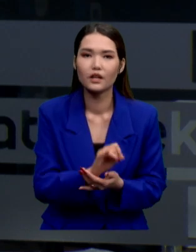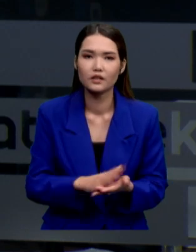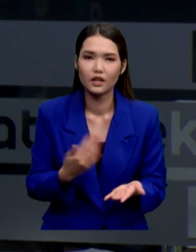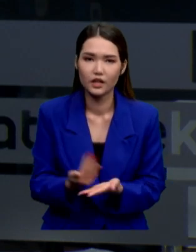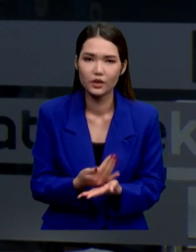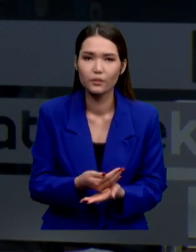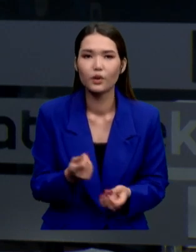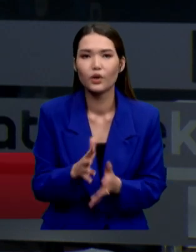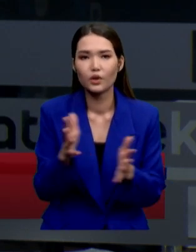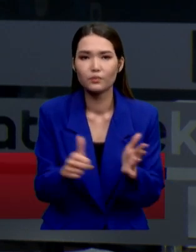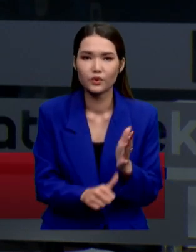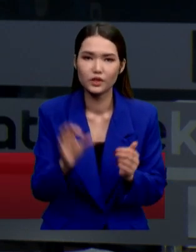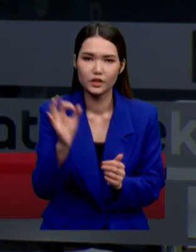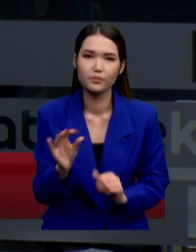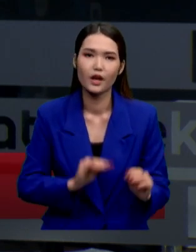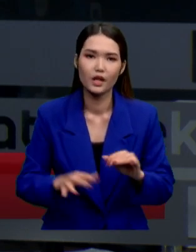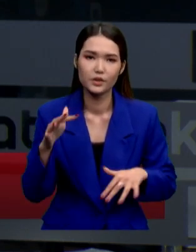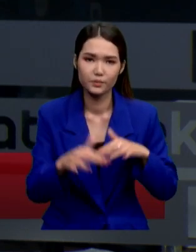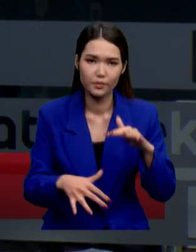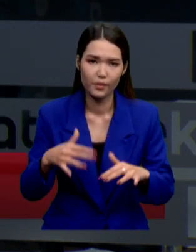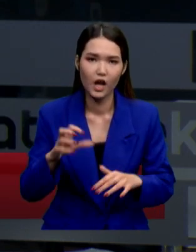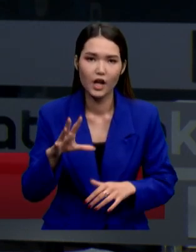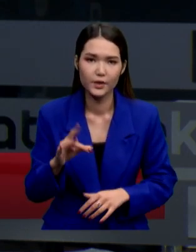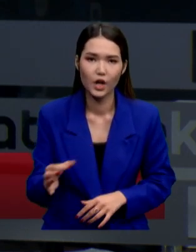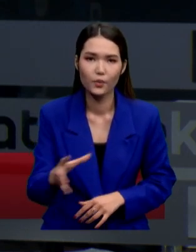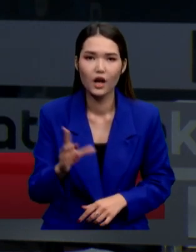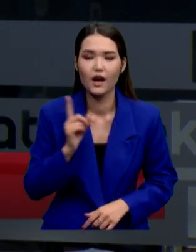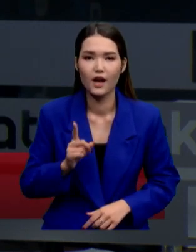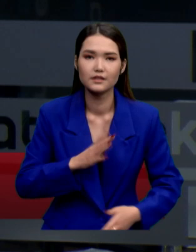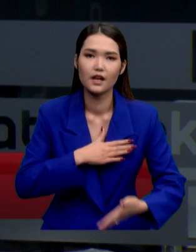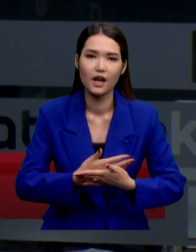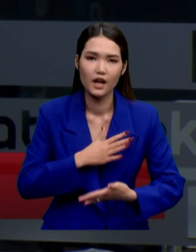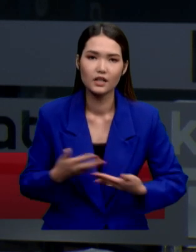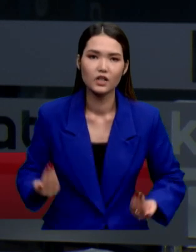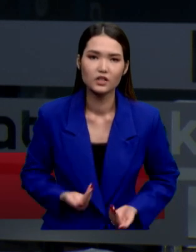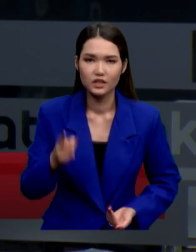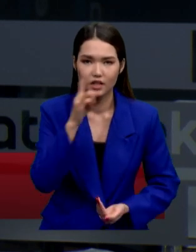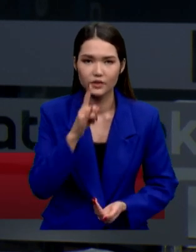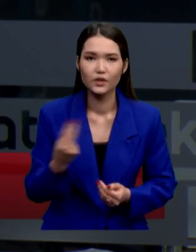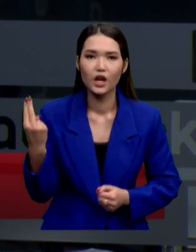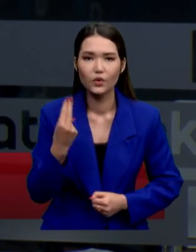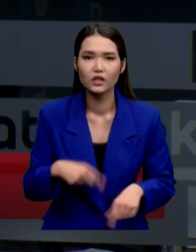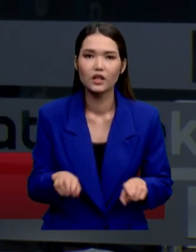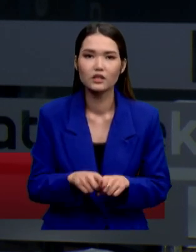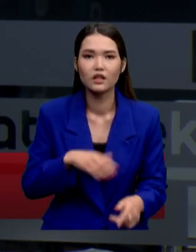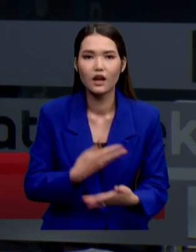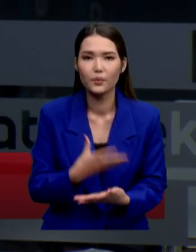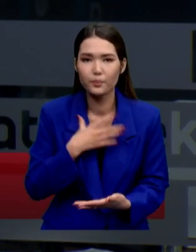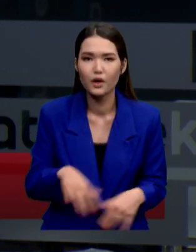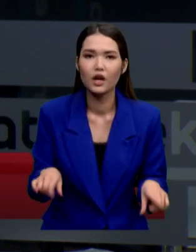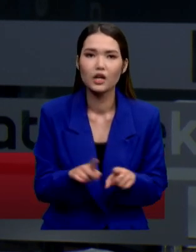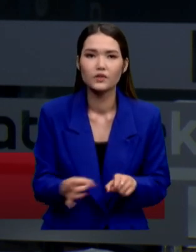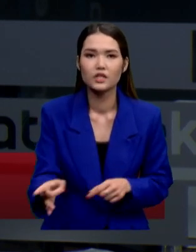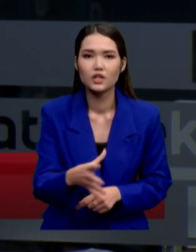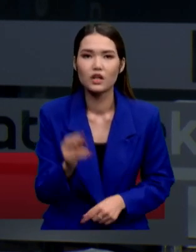Чуть более 60% составила явка избирателей в Атырауской области. Ожидаемой активности жители нефтяной столицы так и не проявили. Всего